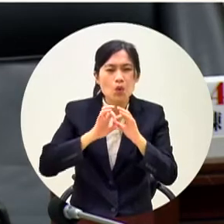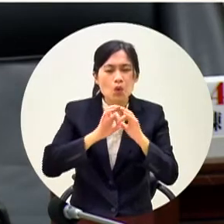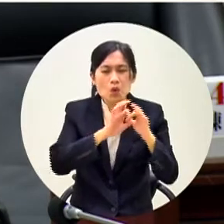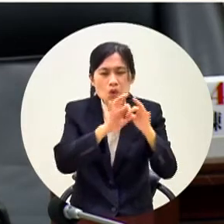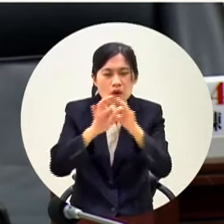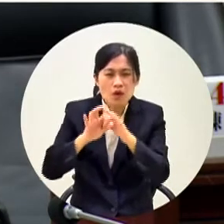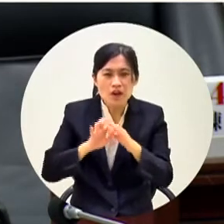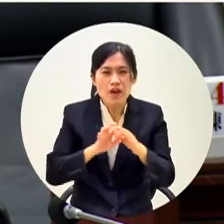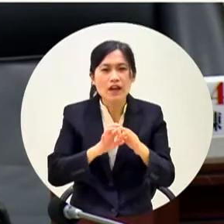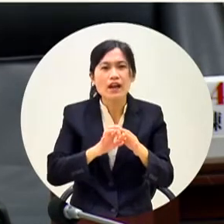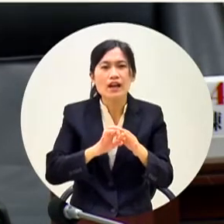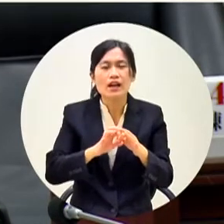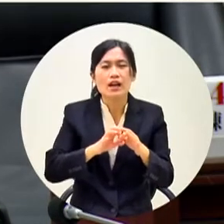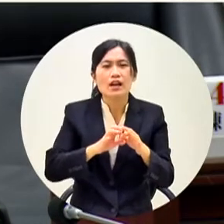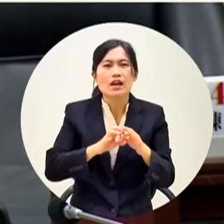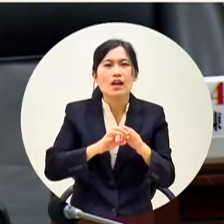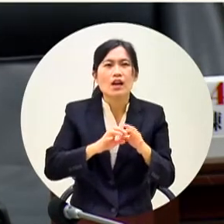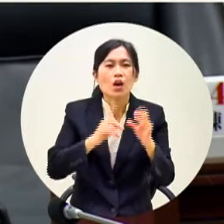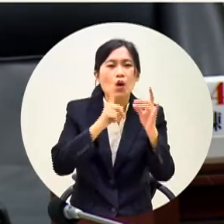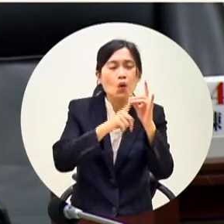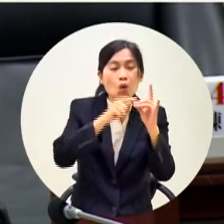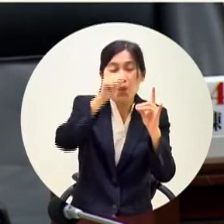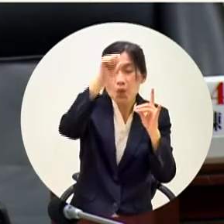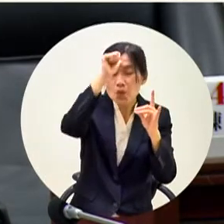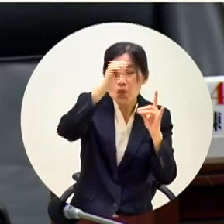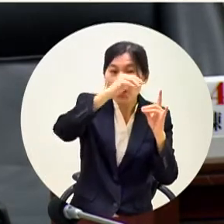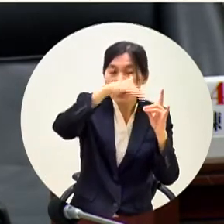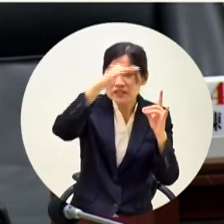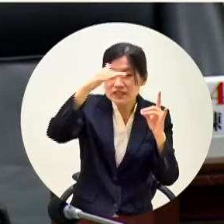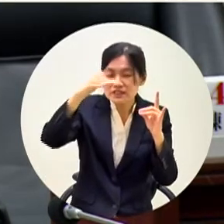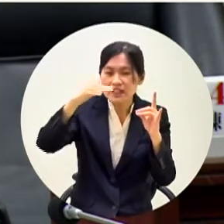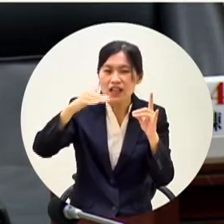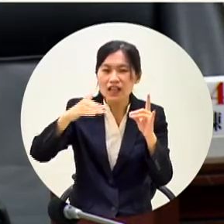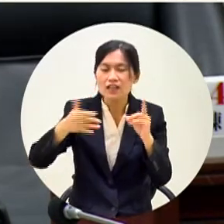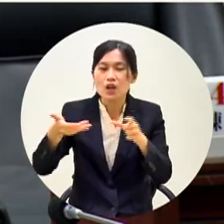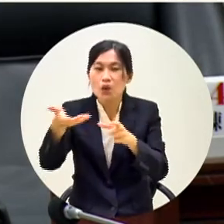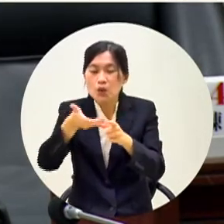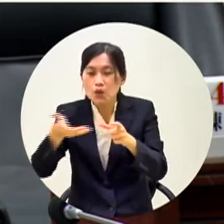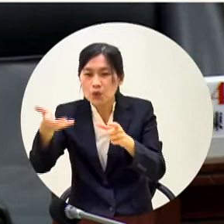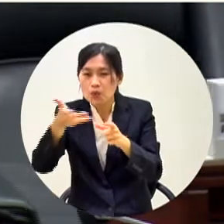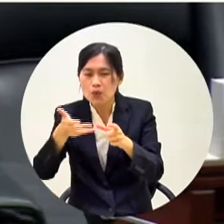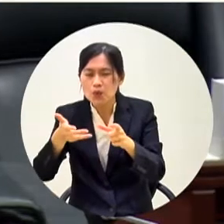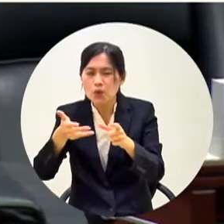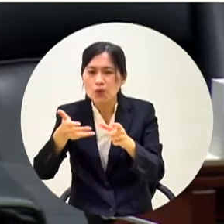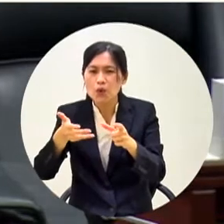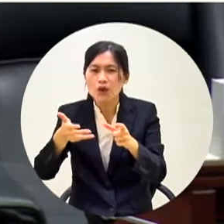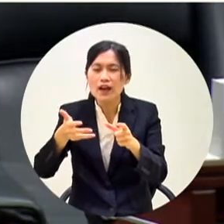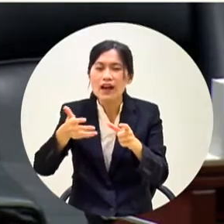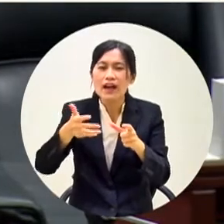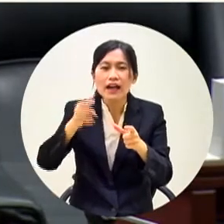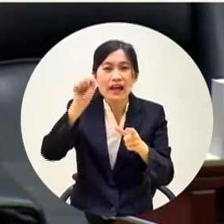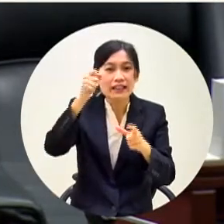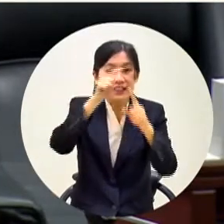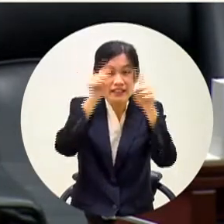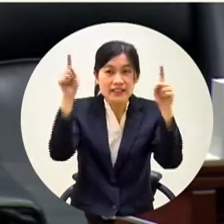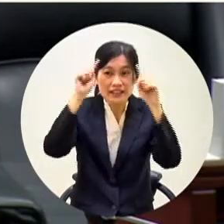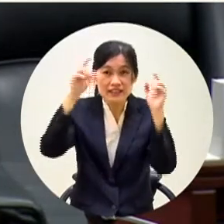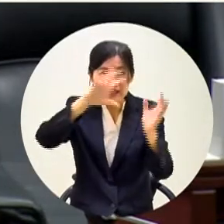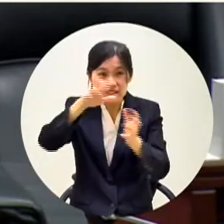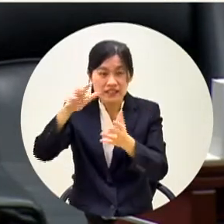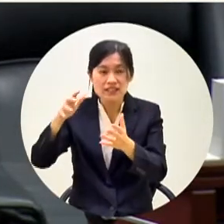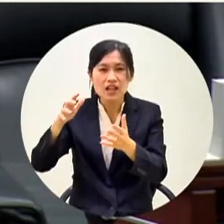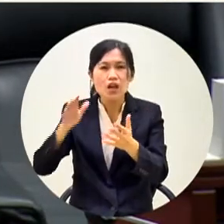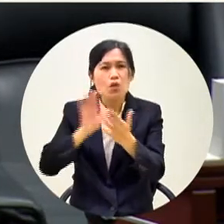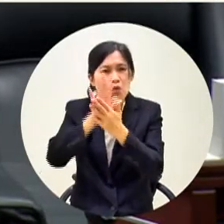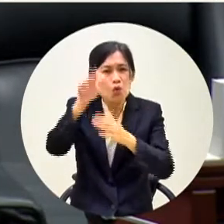山连接一线嘛？啊，互伊一个讲。一天一日游嘛好，吼啊，请安局长啊，未来你